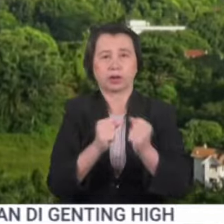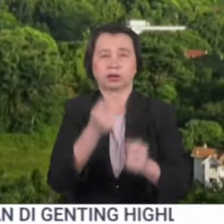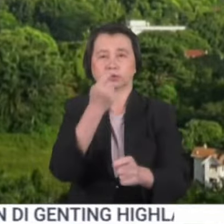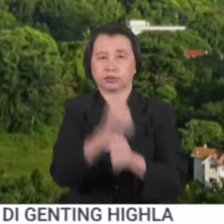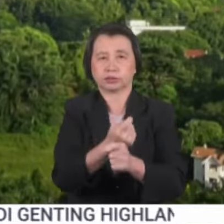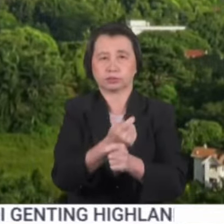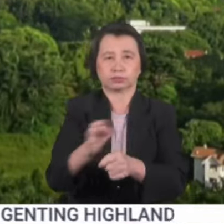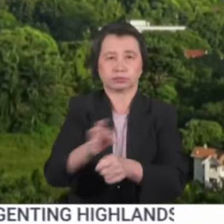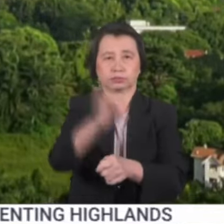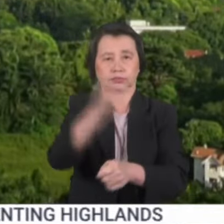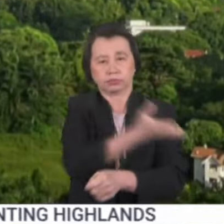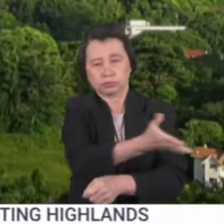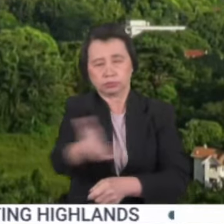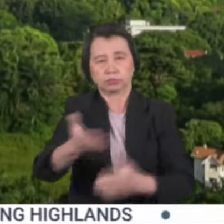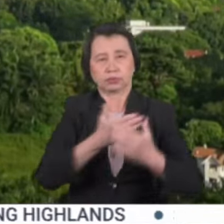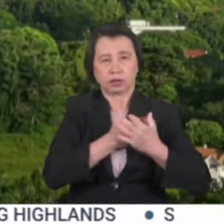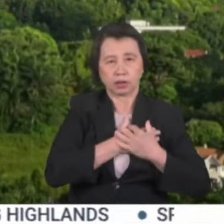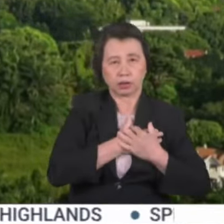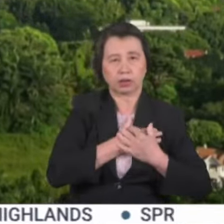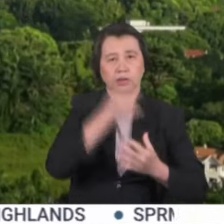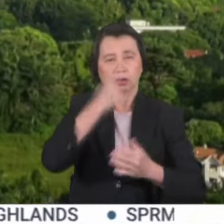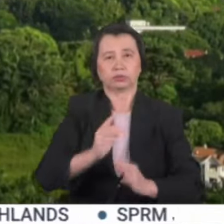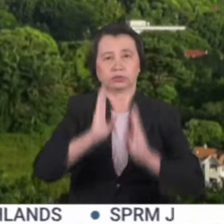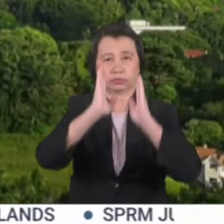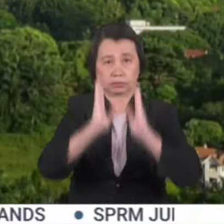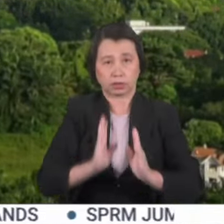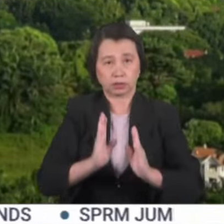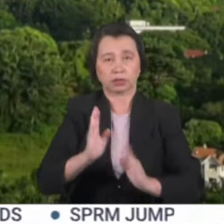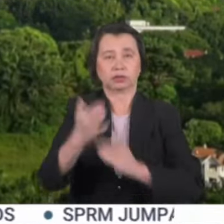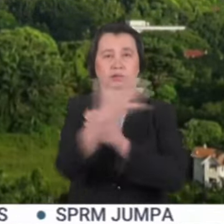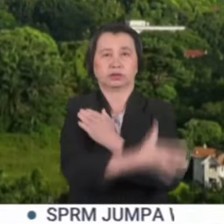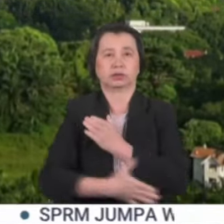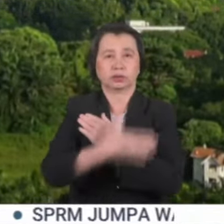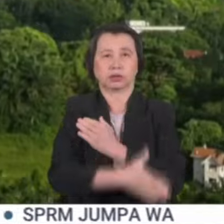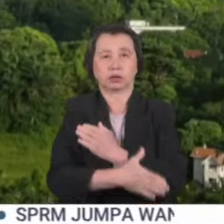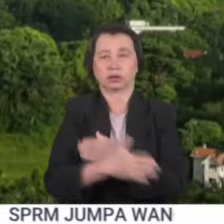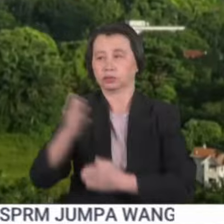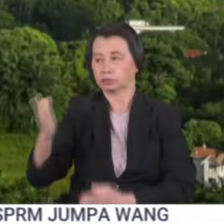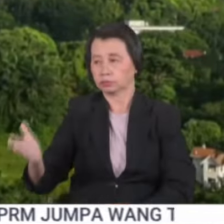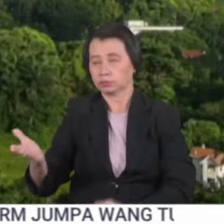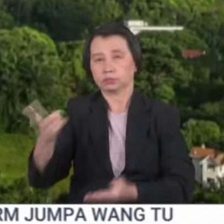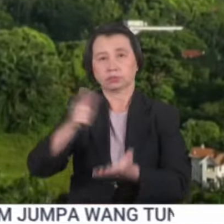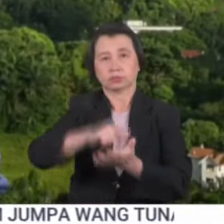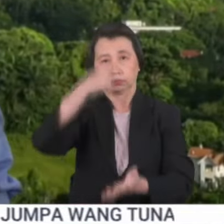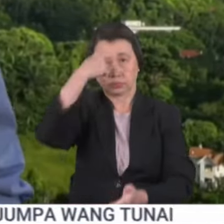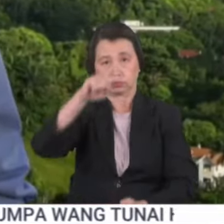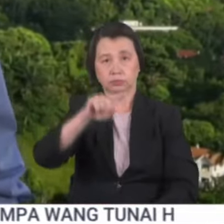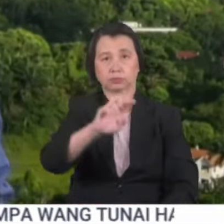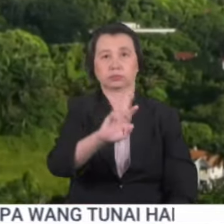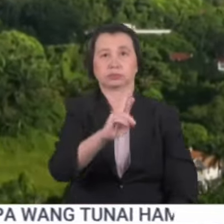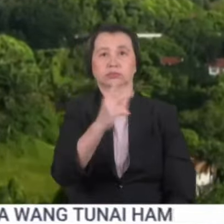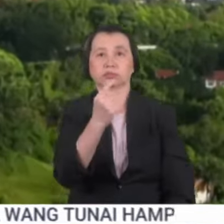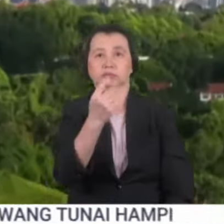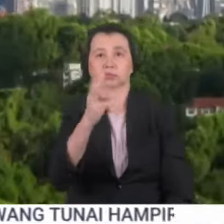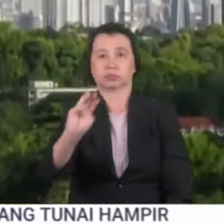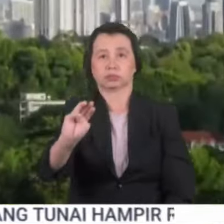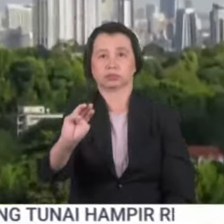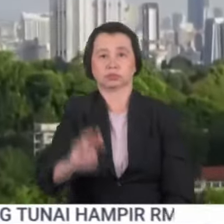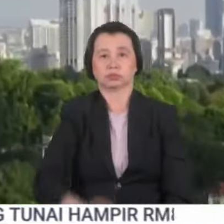tetap semarak disanubari demi bangsa dan negara. Muhammad Rasuin Setia, RTM.